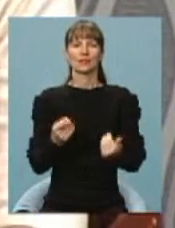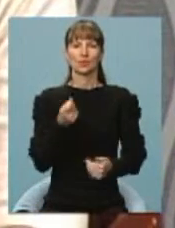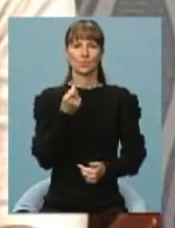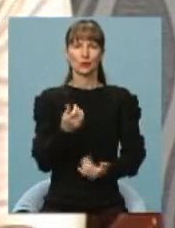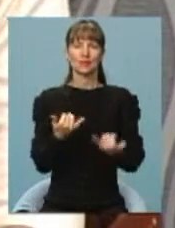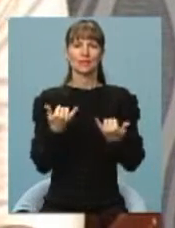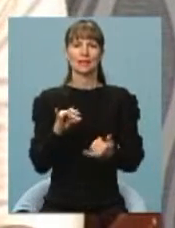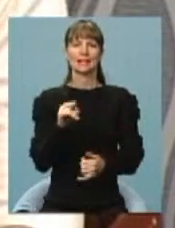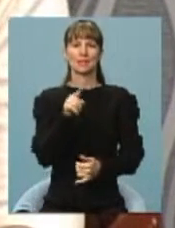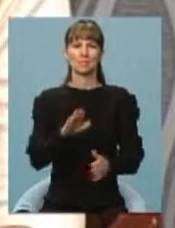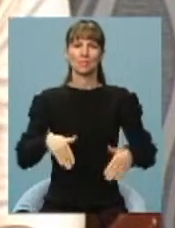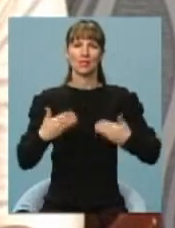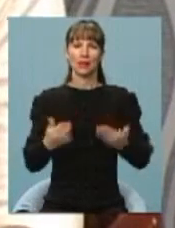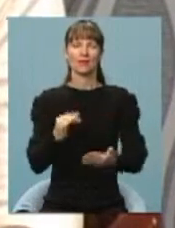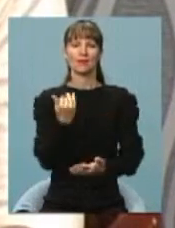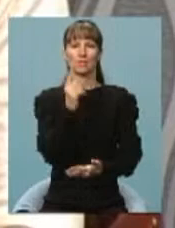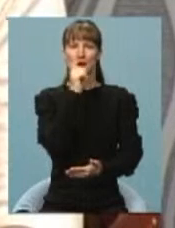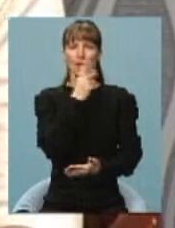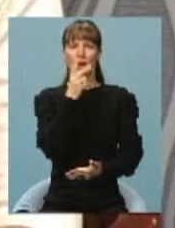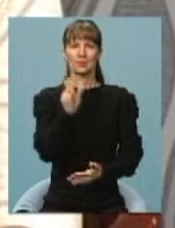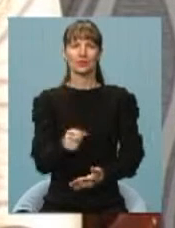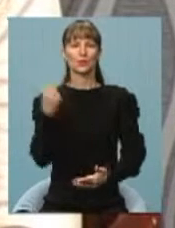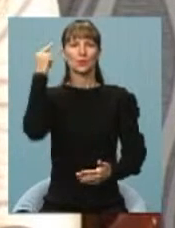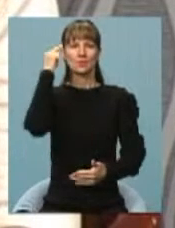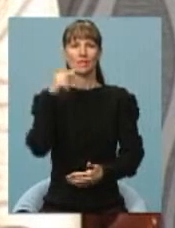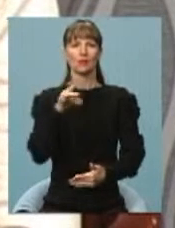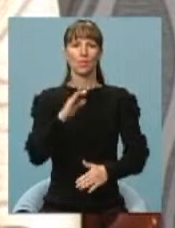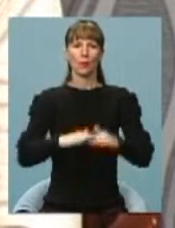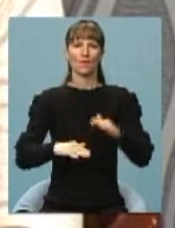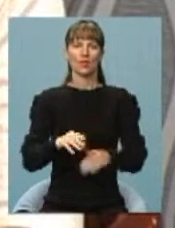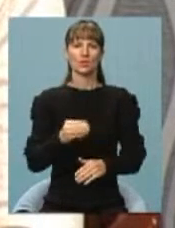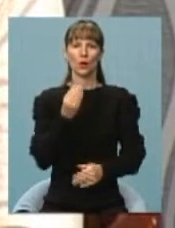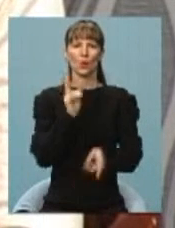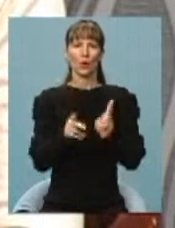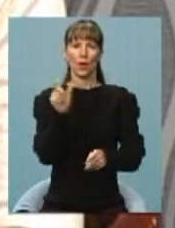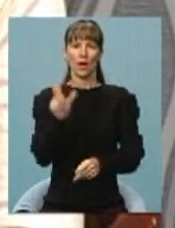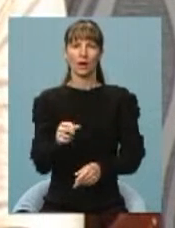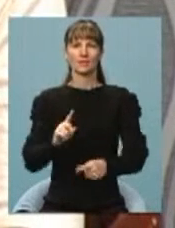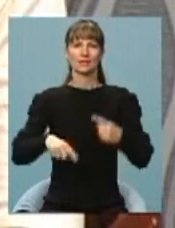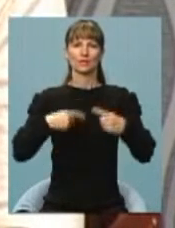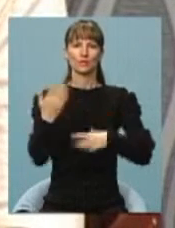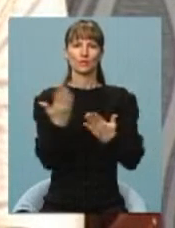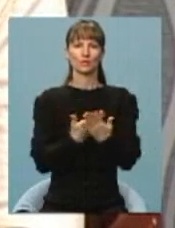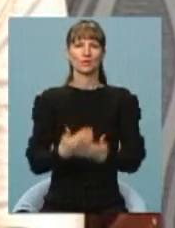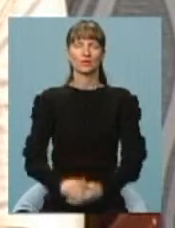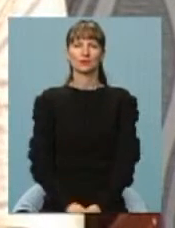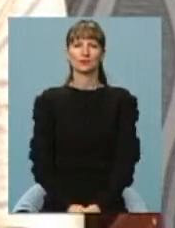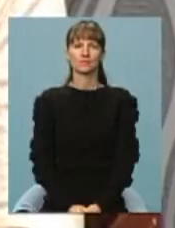трішки зараз і тобі пропоную, і вам, маленькі глядачі, дізнатися про професію кухара з нашого наступного сюжету.